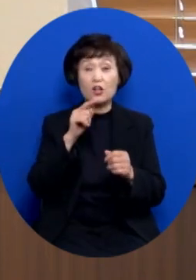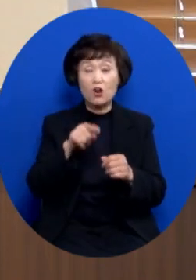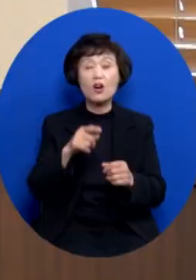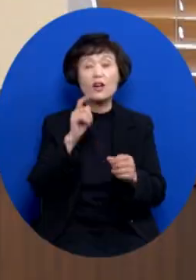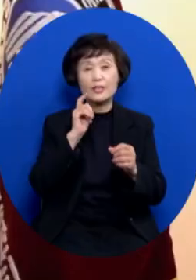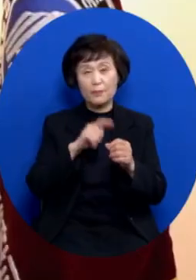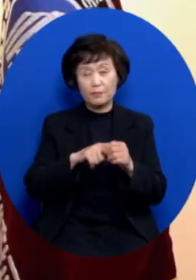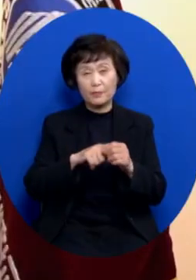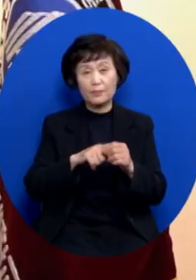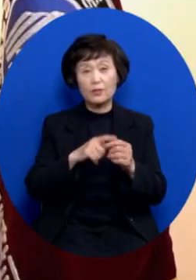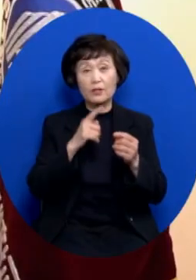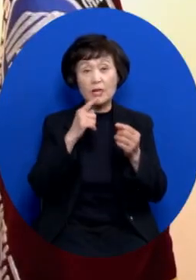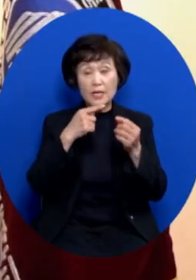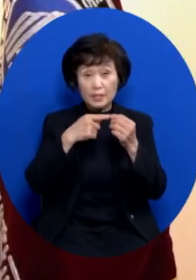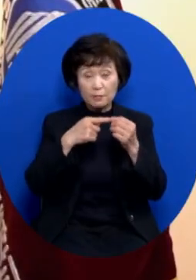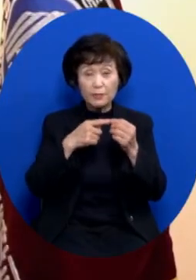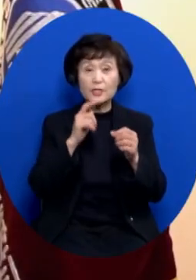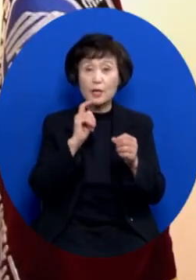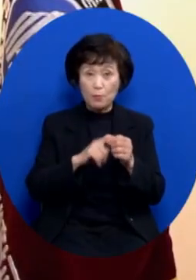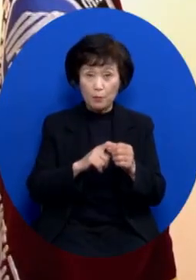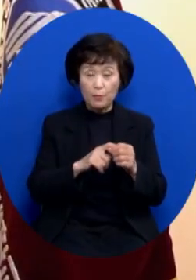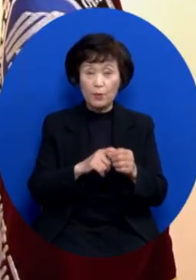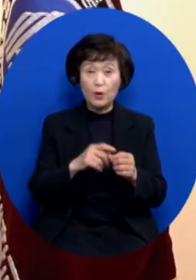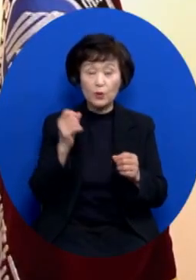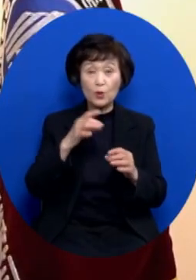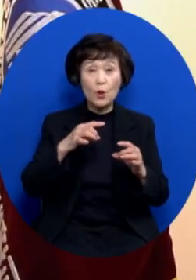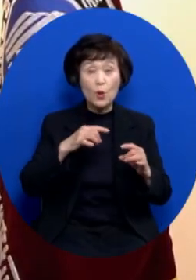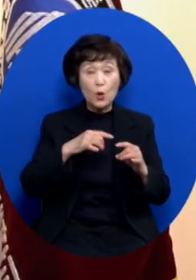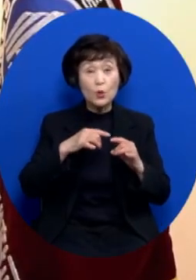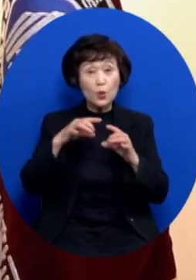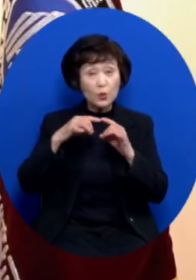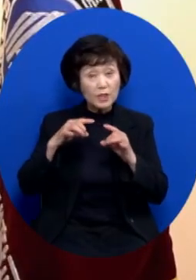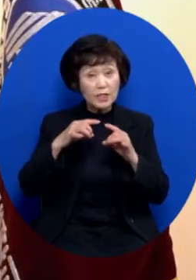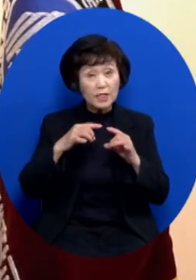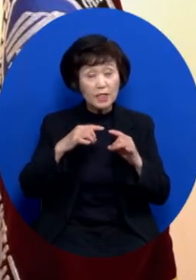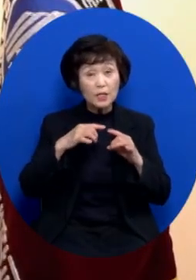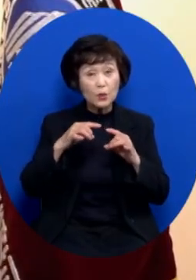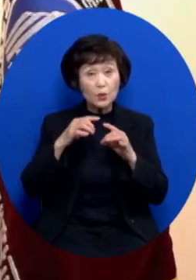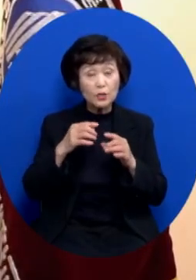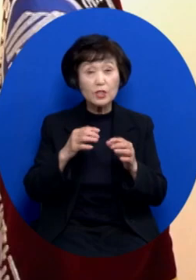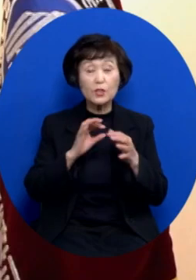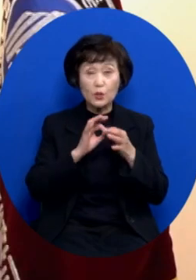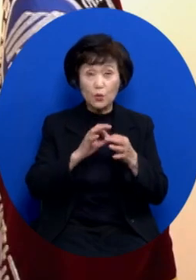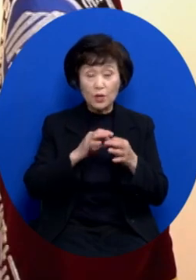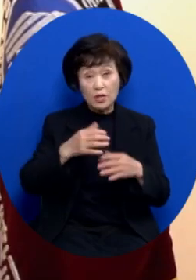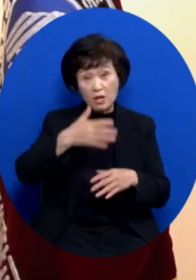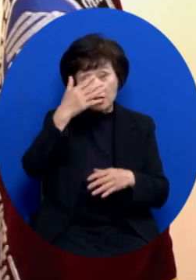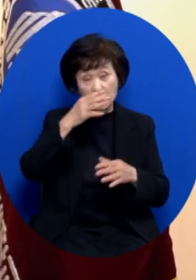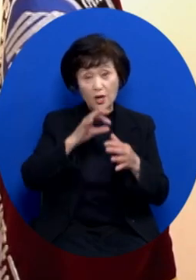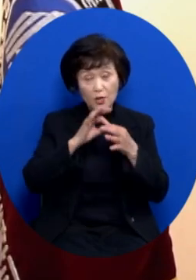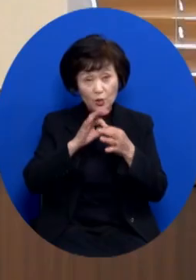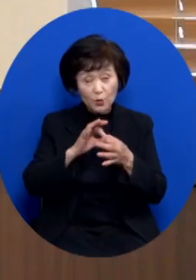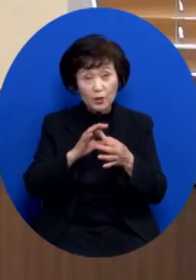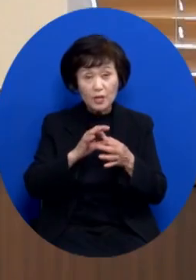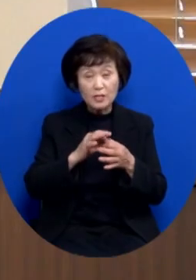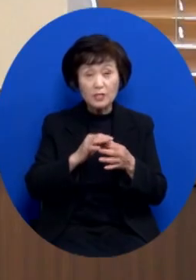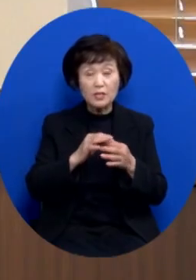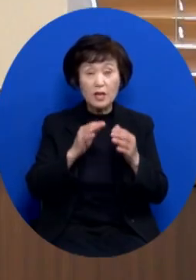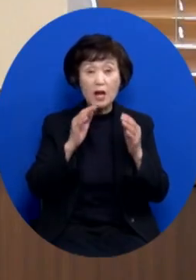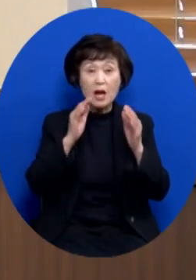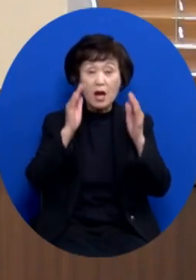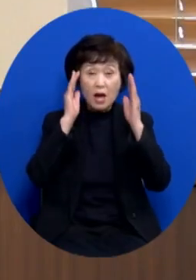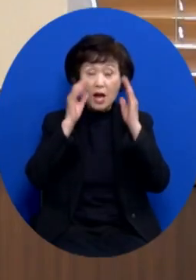두 번째로는 통신으로 학위를 따는 그 학교들이 많이 있고 활발하게 운영되고 있는데